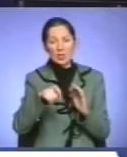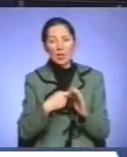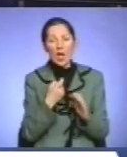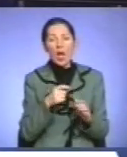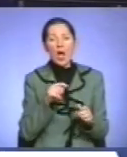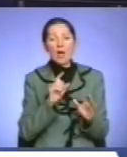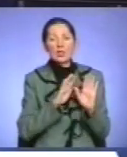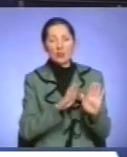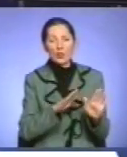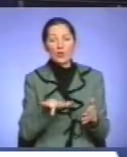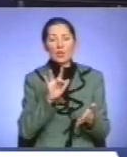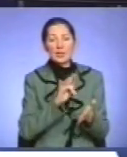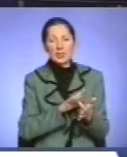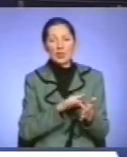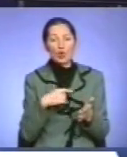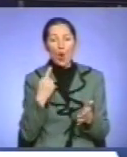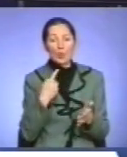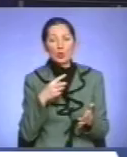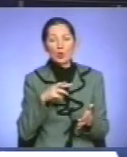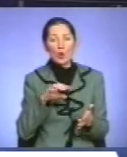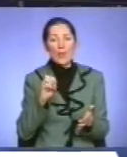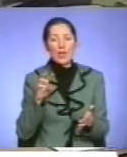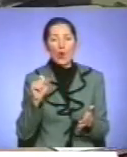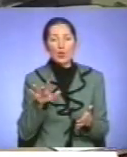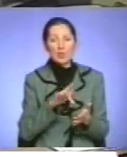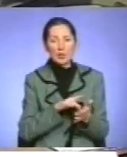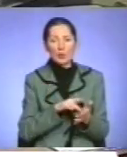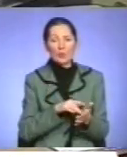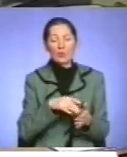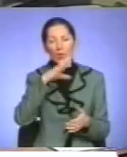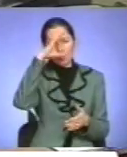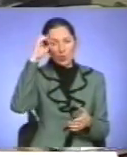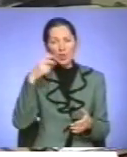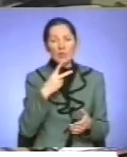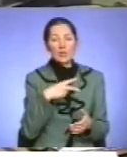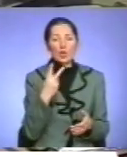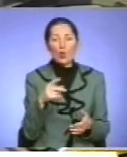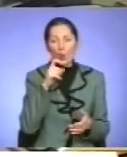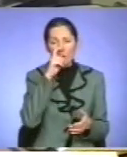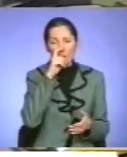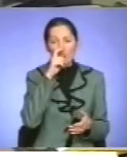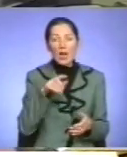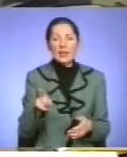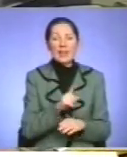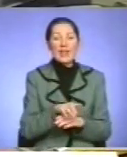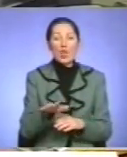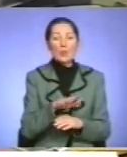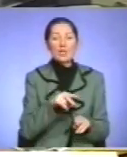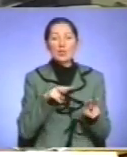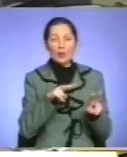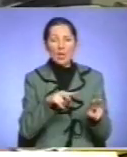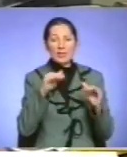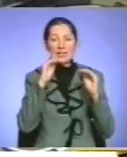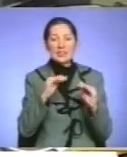обласного гідрометеорологічного центру Оксана Софінська. Вночі 22 квітня на Тернопільщині спостерігалося